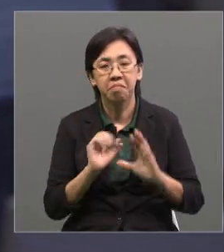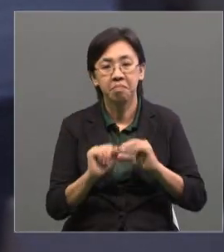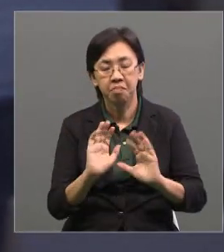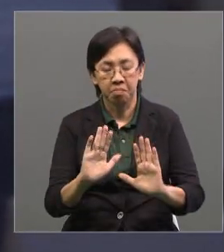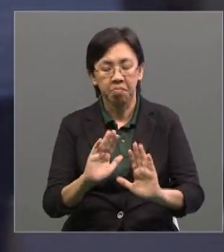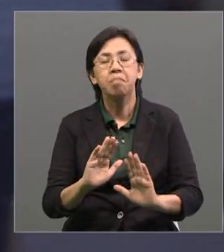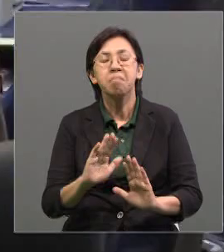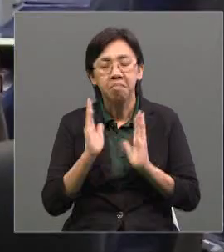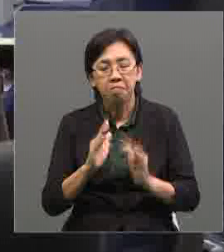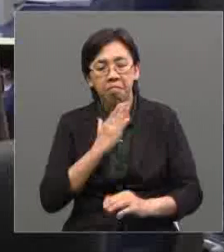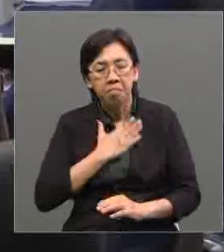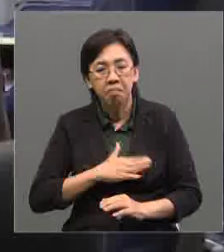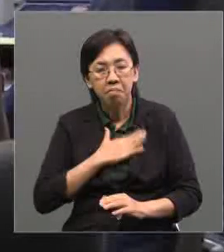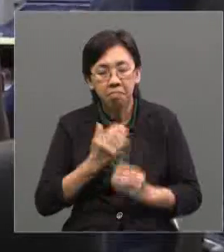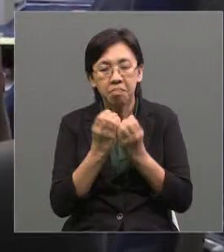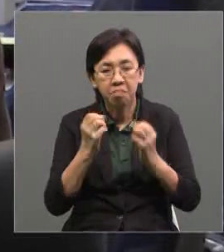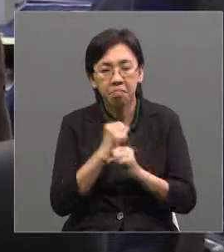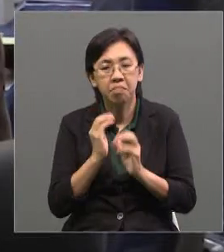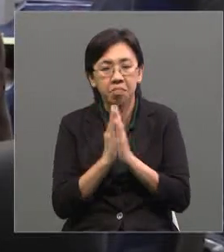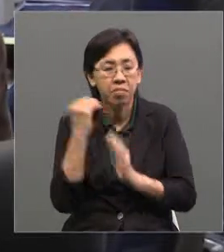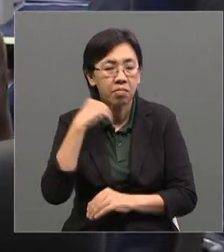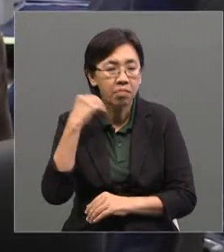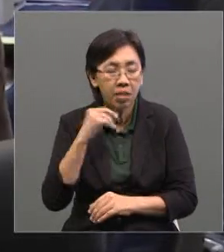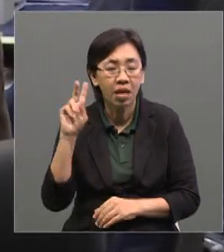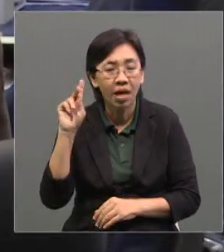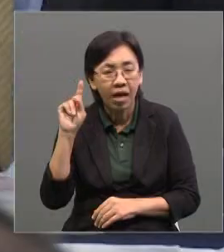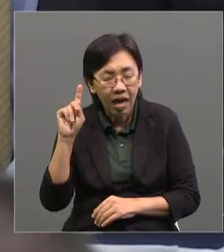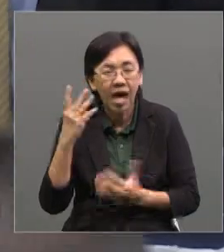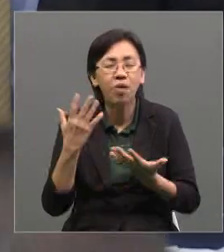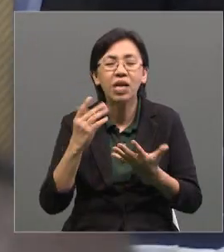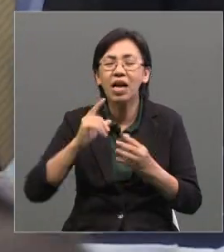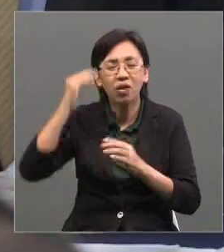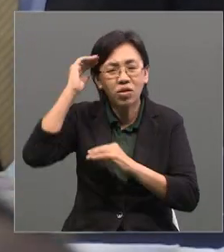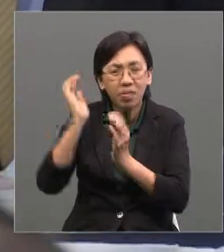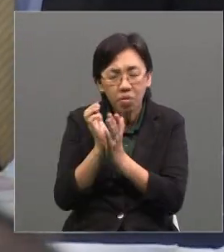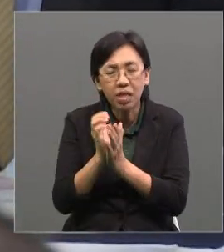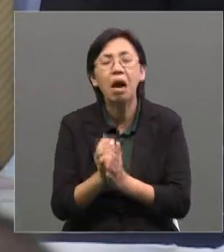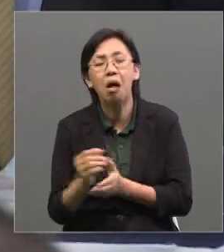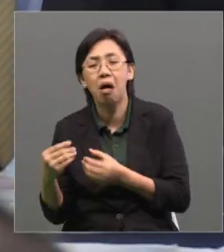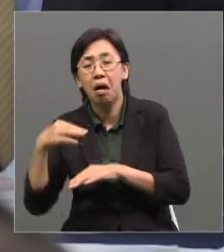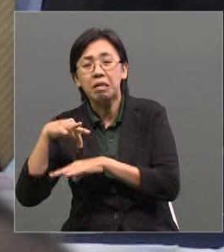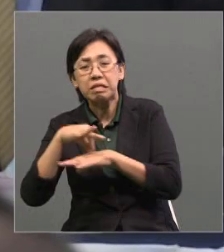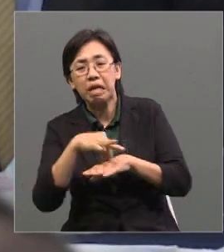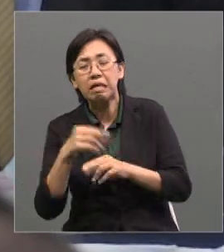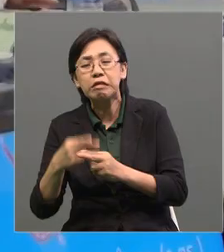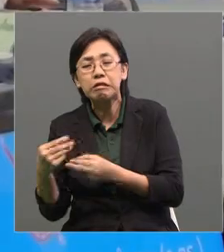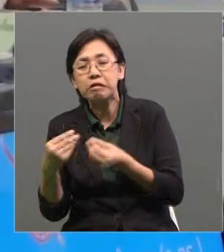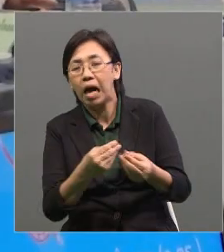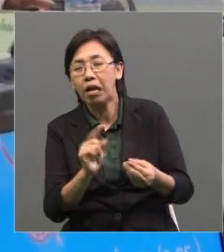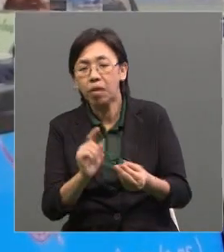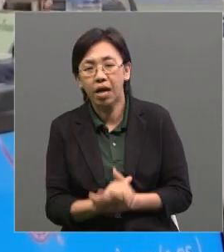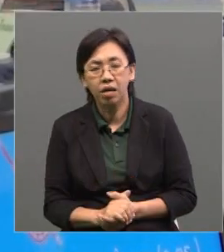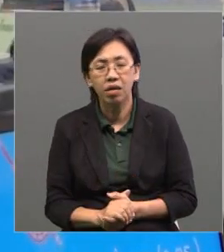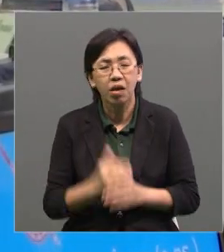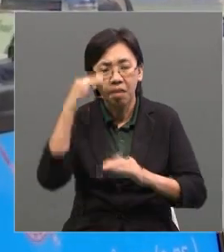ธรรมะแล้วก็โรโบคอปสายบุญนะคะเพราะว่าบรรดาสื่อมวลชนสายอาชกรรมสายตำรวจเนี่ยเขาขนานนามให้จากการที่